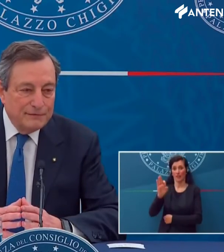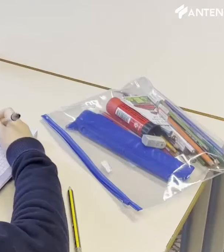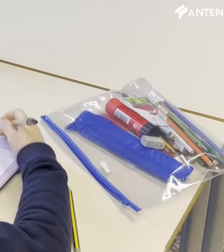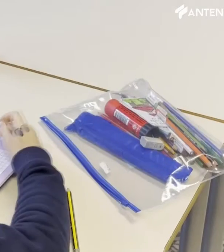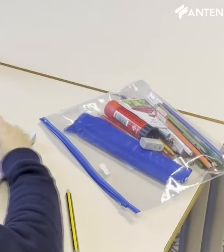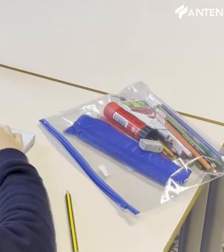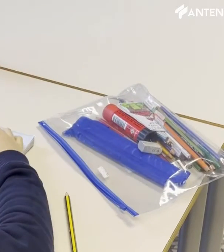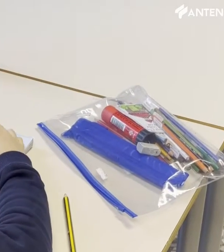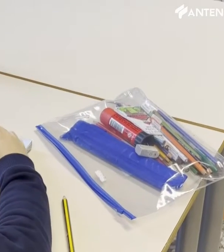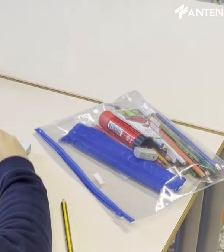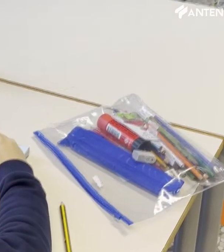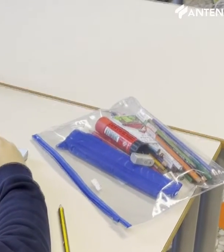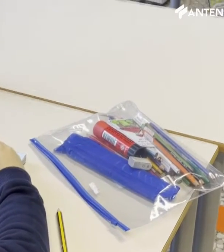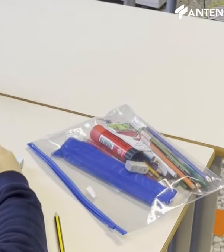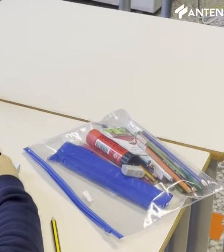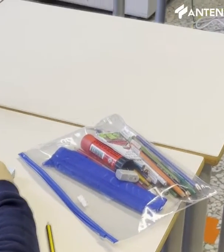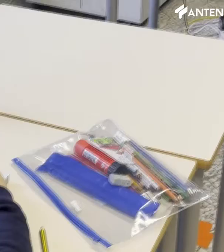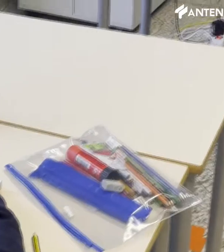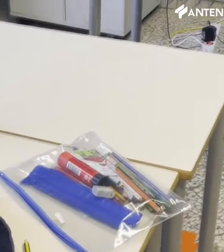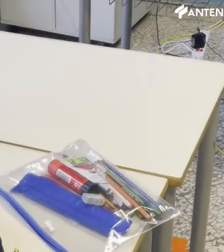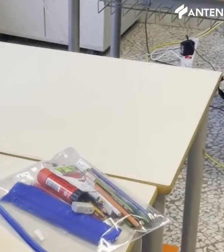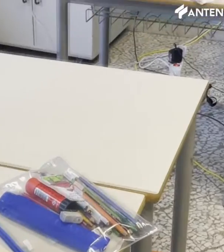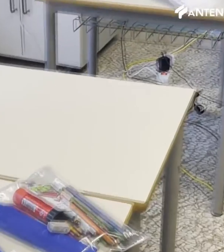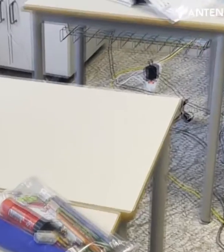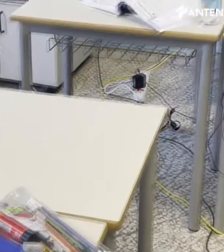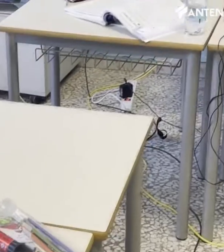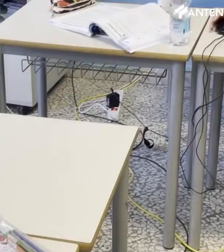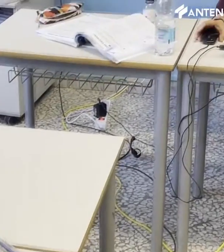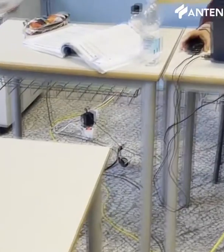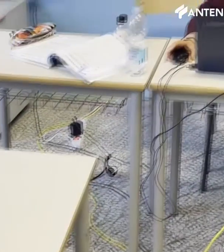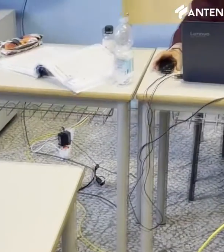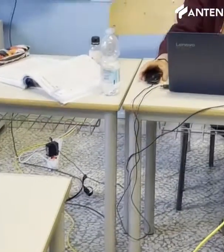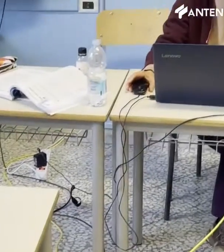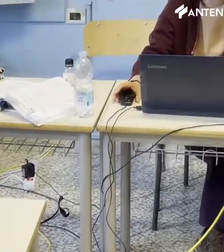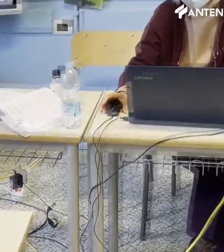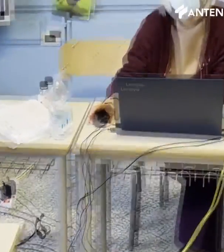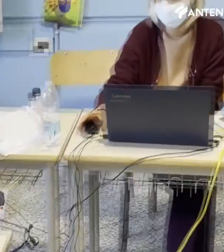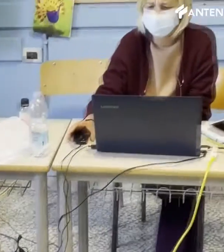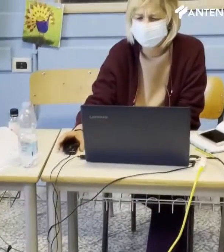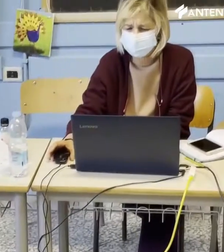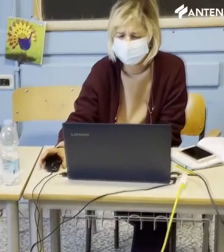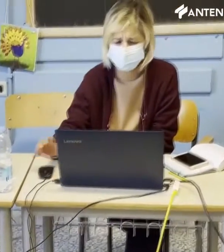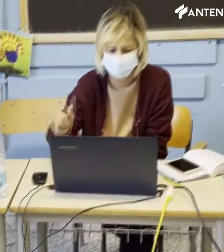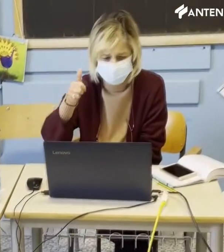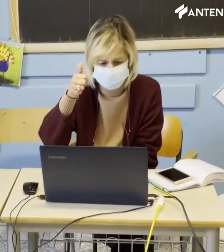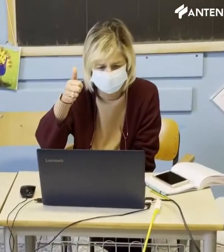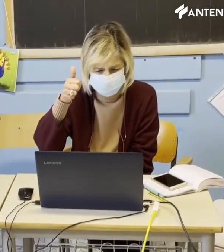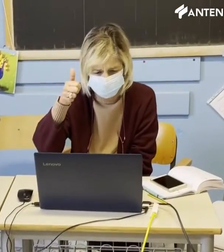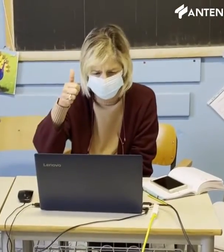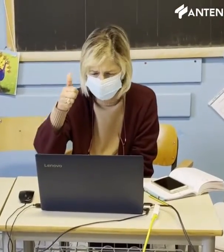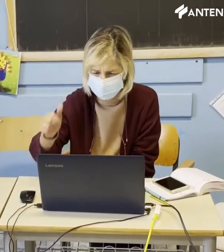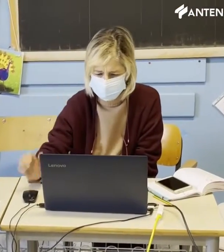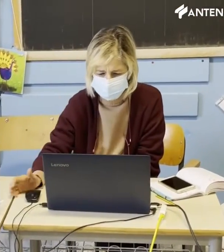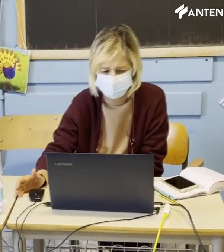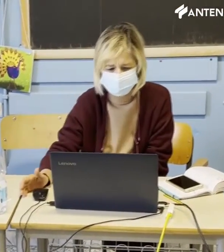il ritorno alla didattica a distanza in molti casi sarà un percorso obbligato l'incontro in programma tra il ministro dell'istruzione